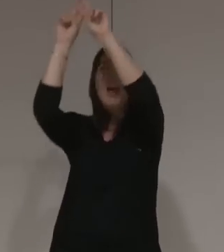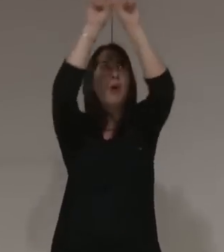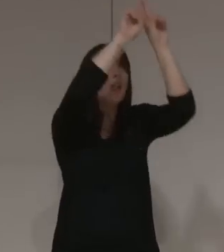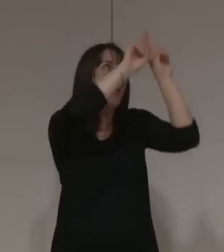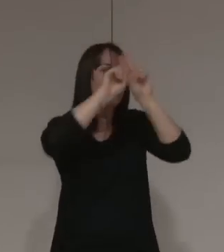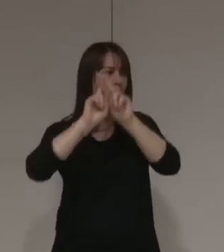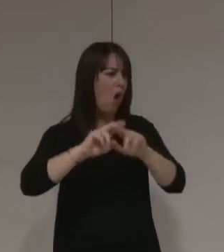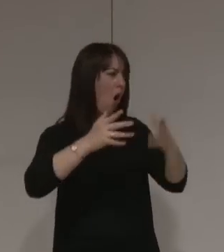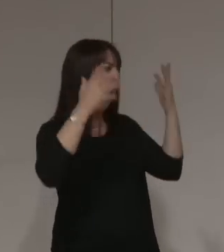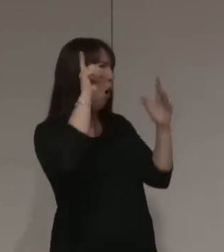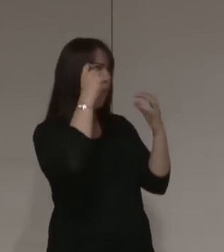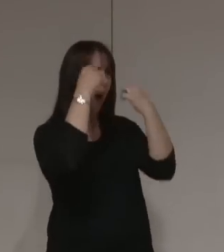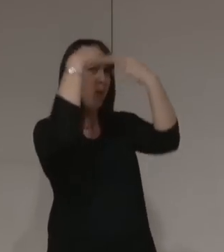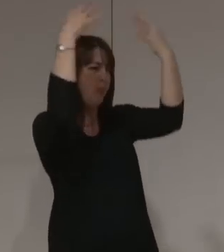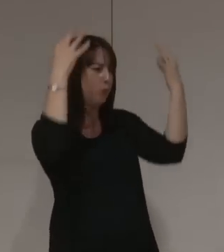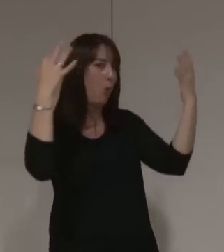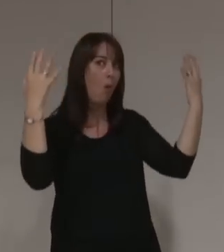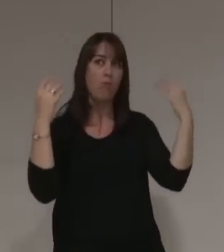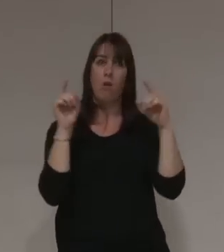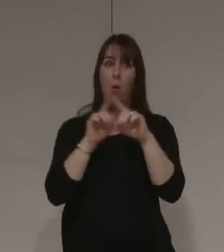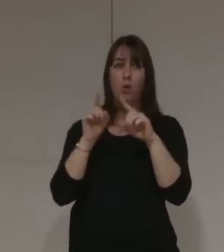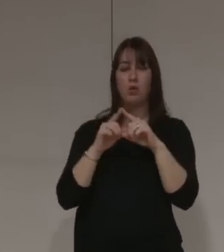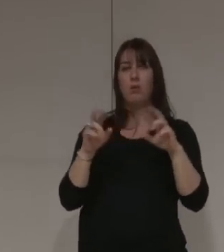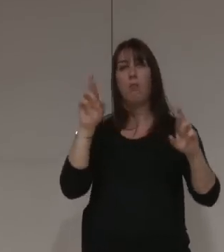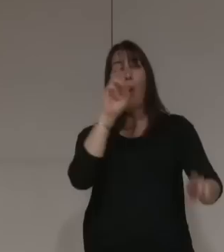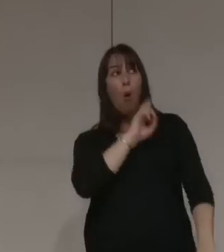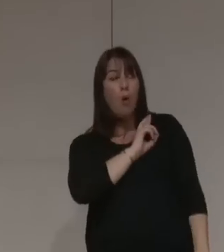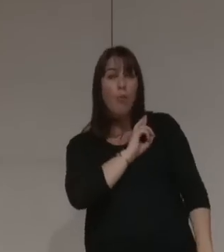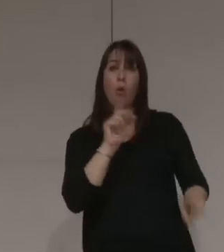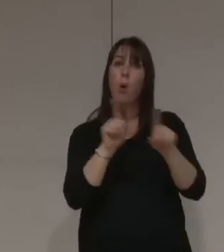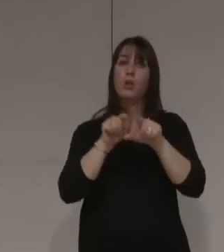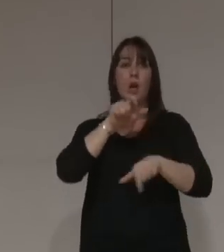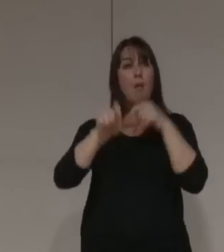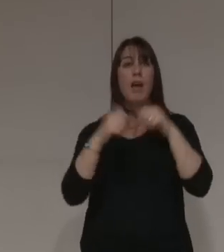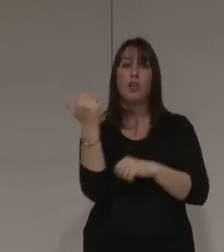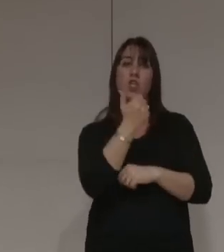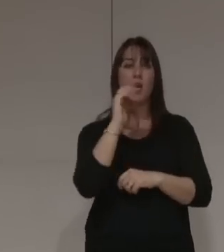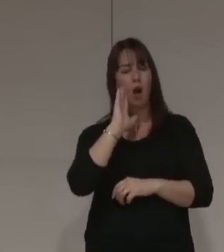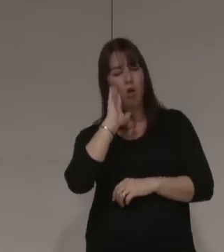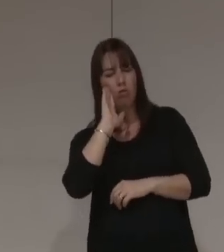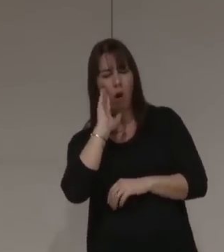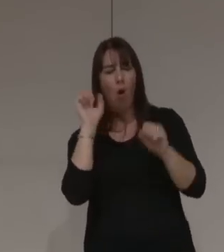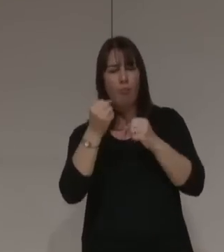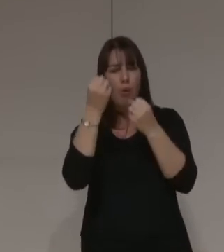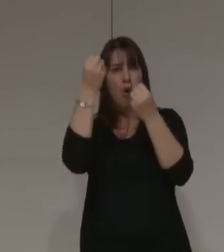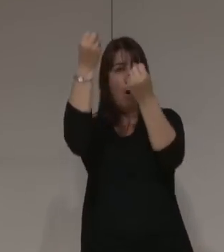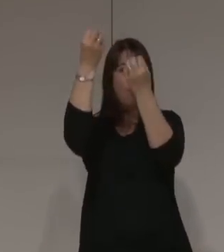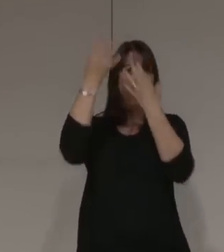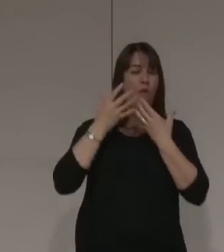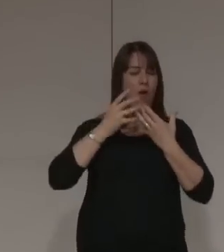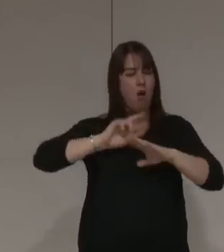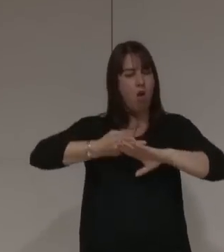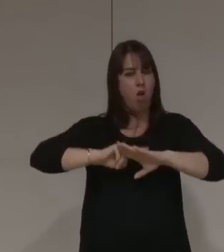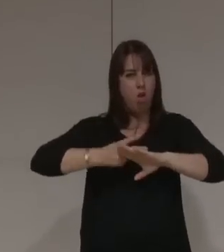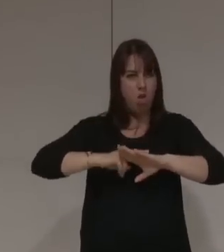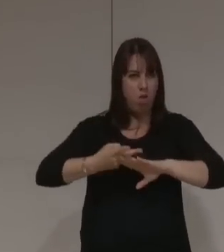simplement une nuisance pour le repos et la qualité du sommeil de tout un chacun avec